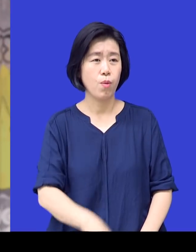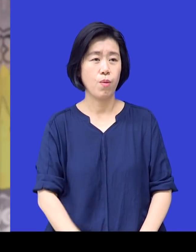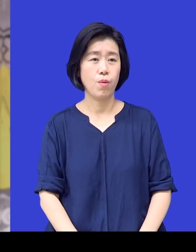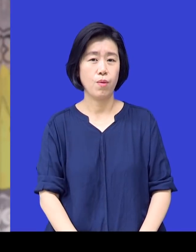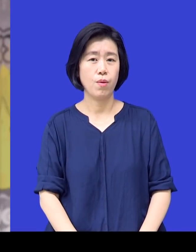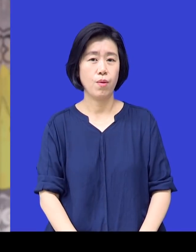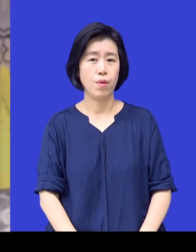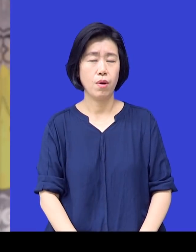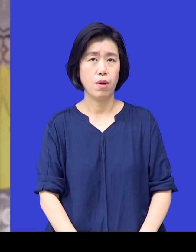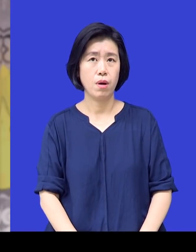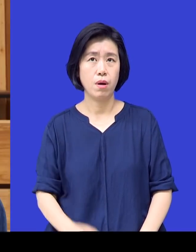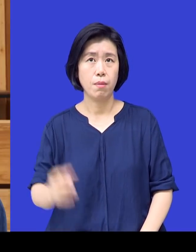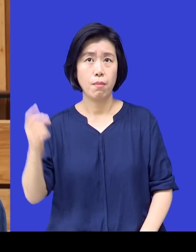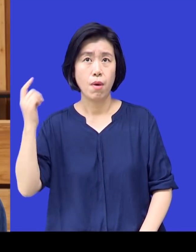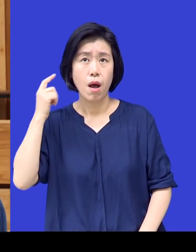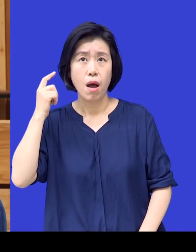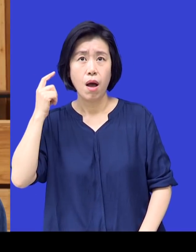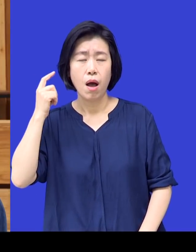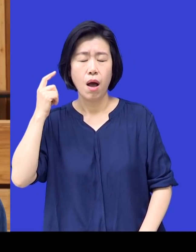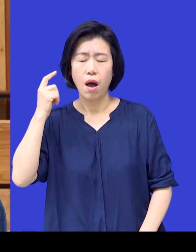그것에 그냥 항복할 수밖에 없었어요.